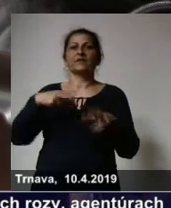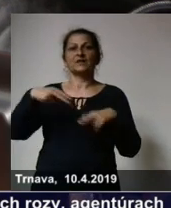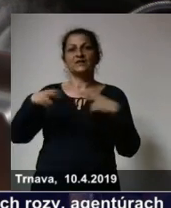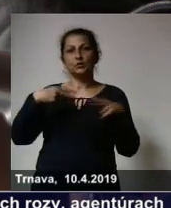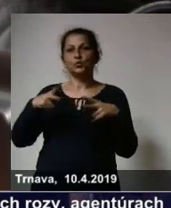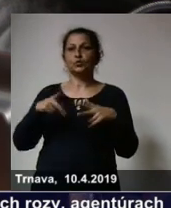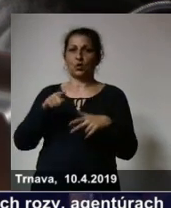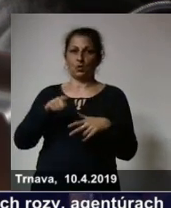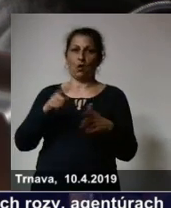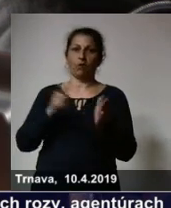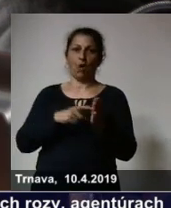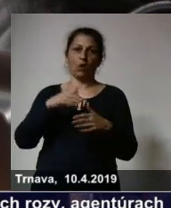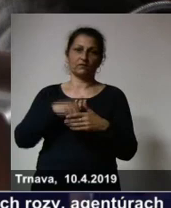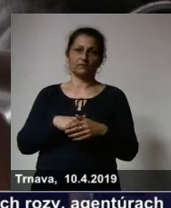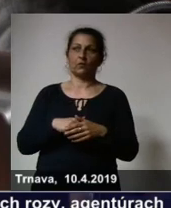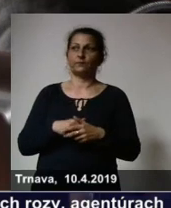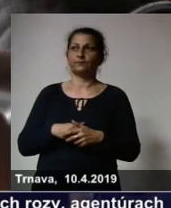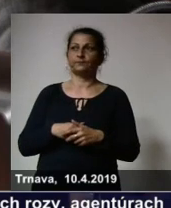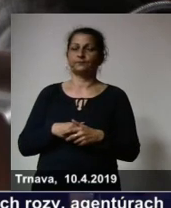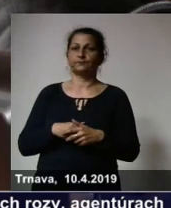diskusiu k tomuto bodu.